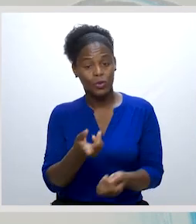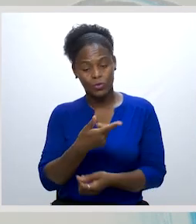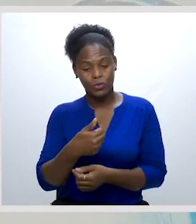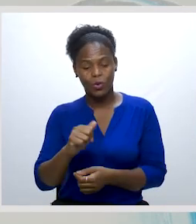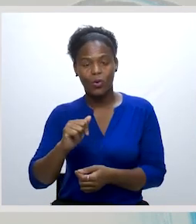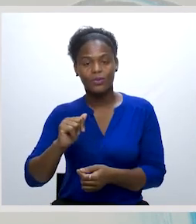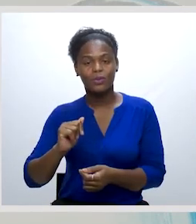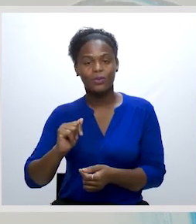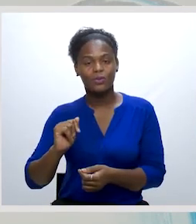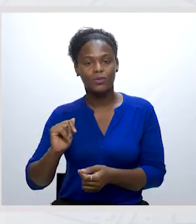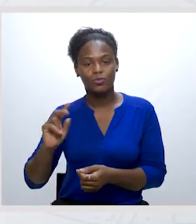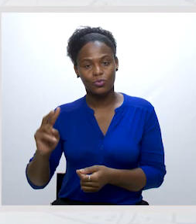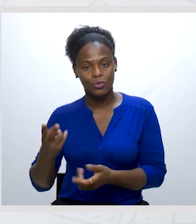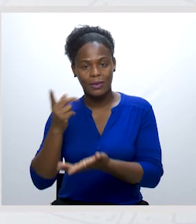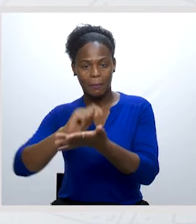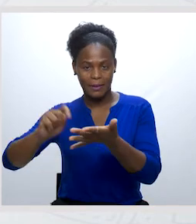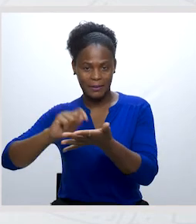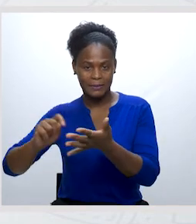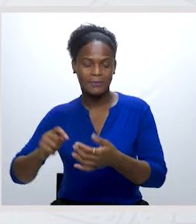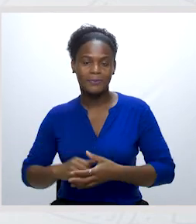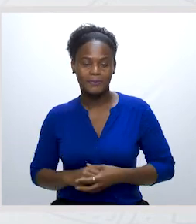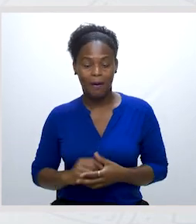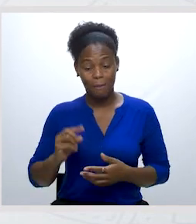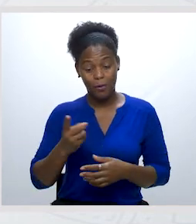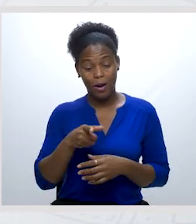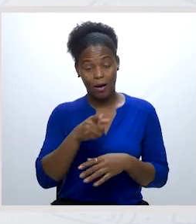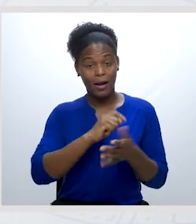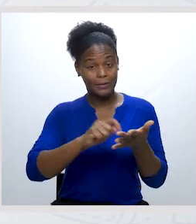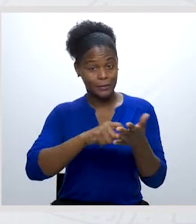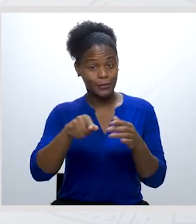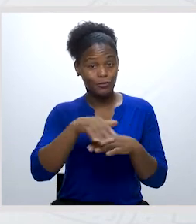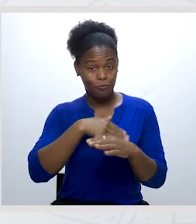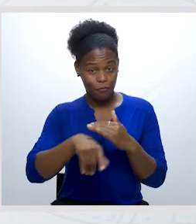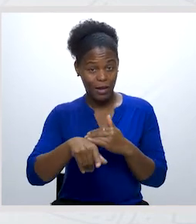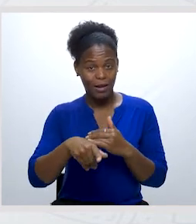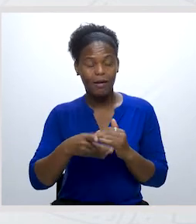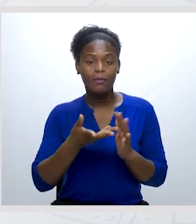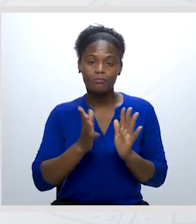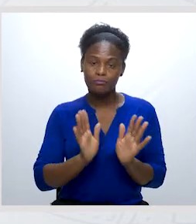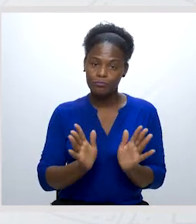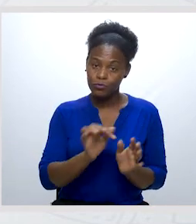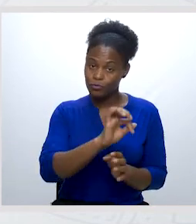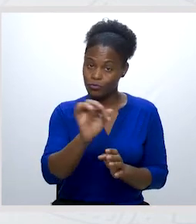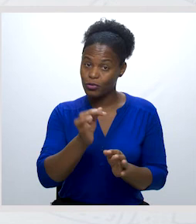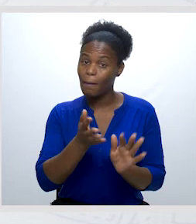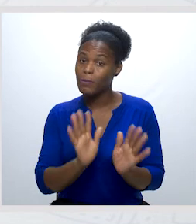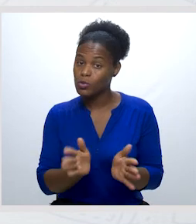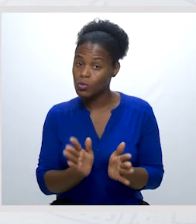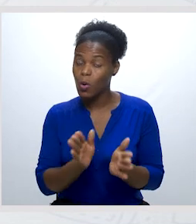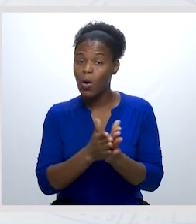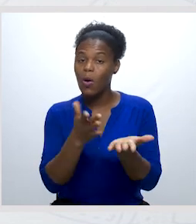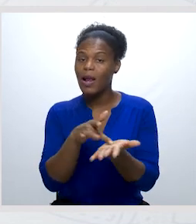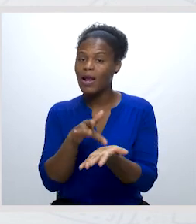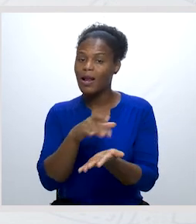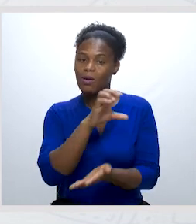deuxième exercice. Pour faire cet exercice, vous avez besoin du manuel chouette do sexto